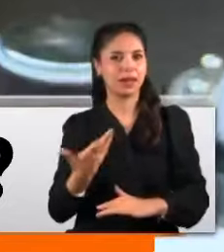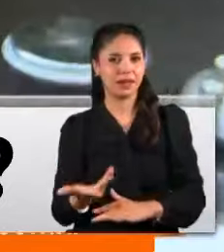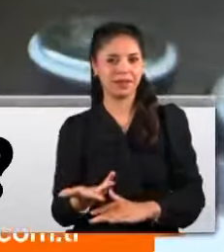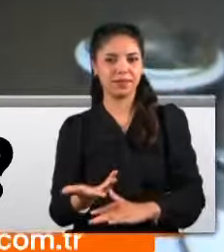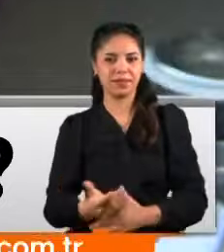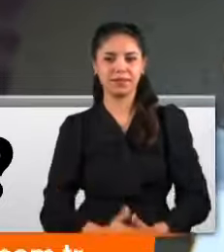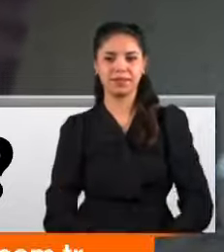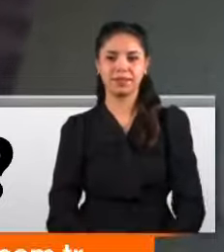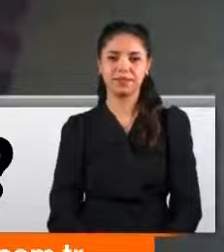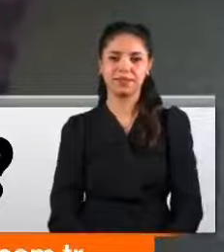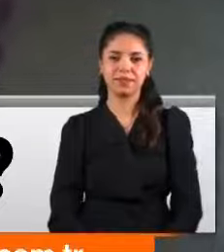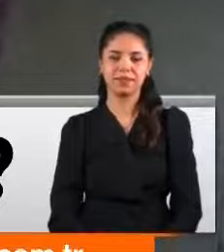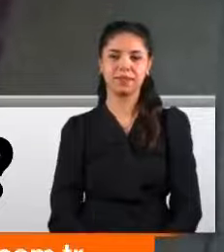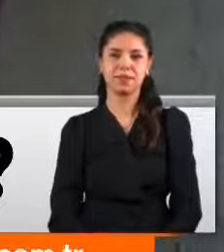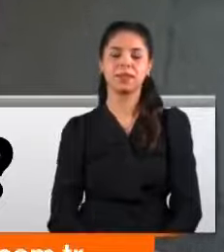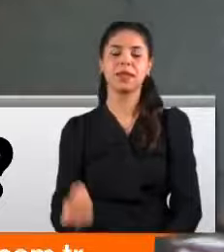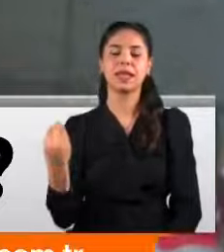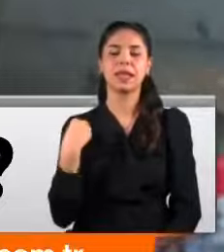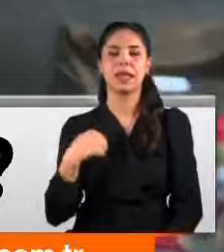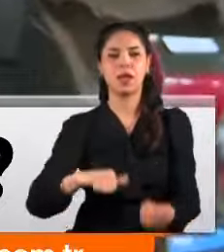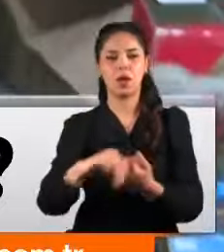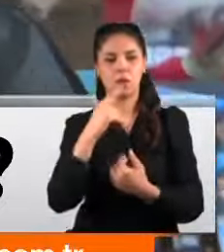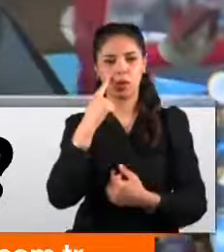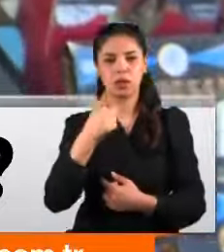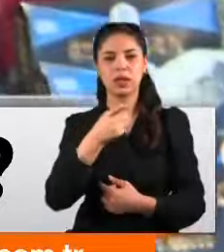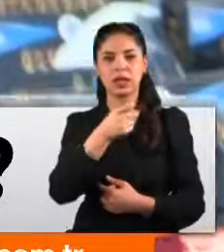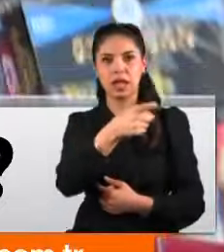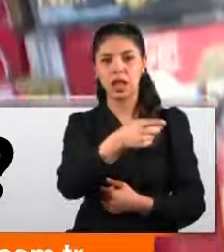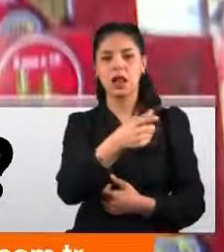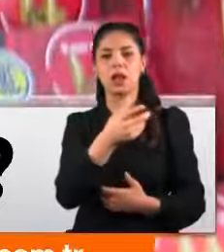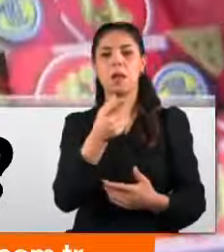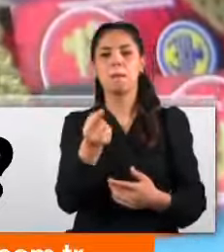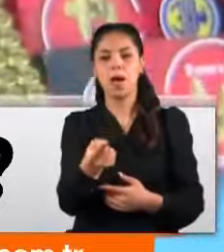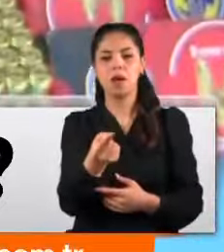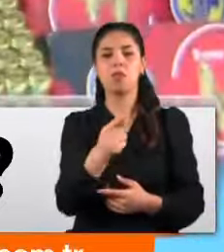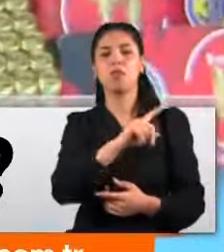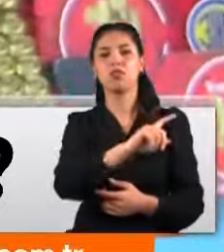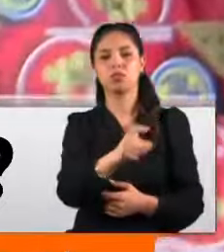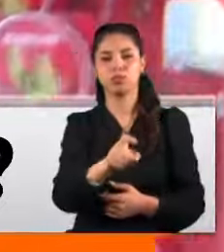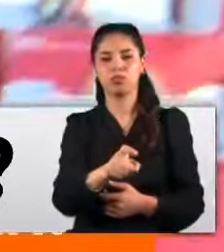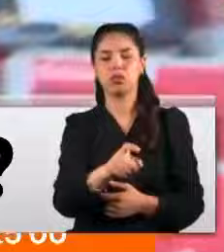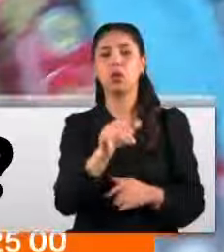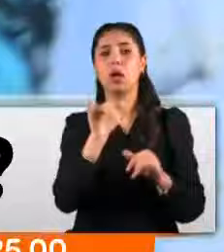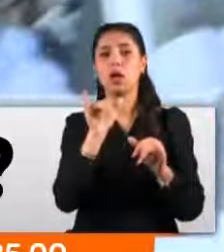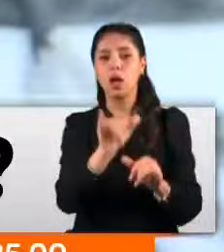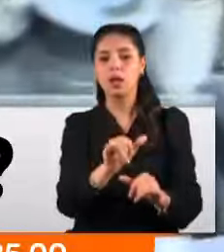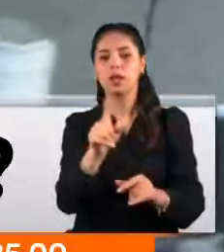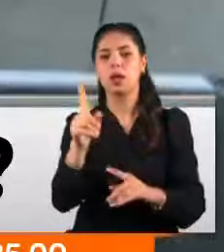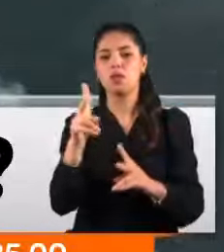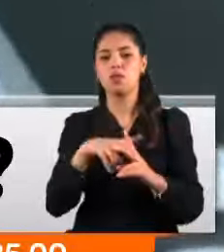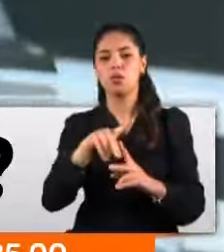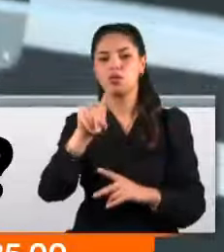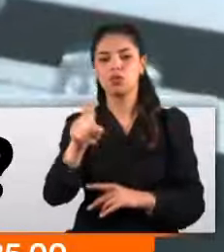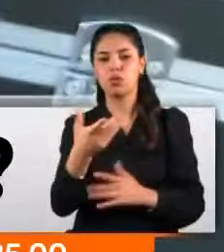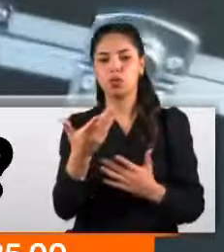Yeni Polatgillere düzenlenen operasyonda işte bu uzun namlulu silahla çok sayıda mermi de ele geçirildi. Yine polisin ele geçirdikleri